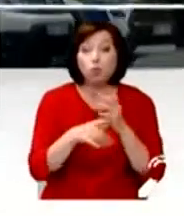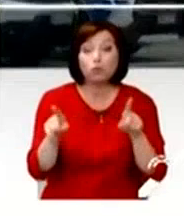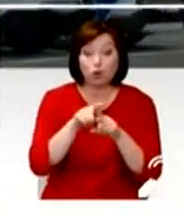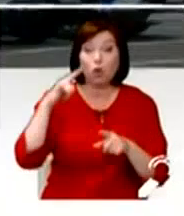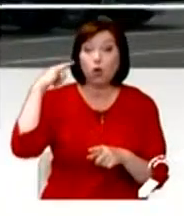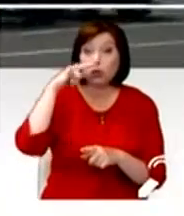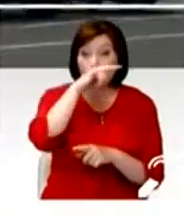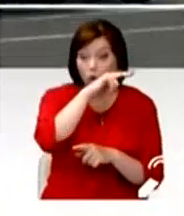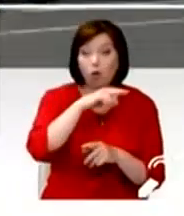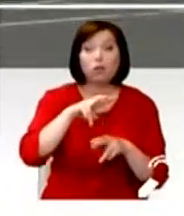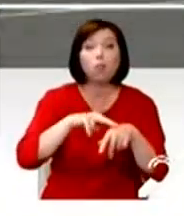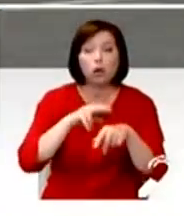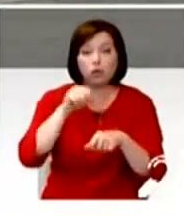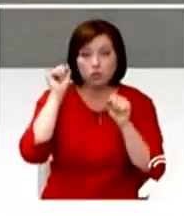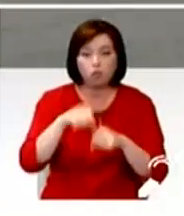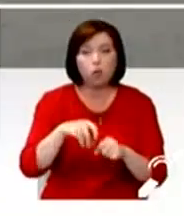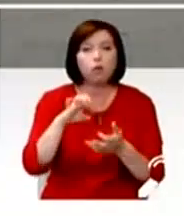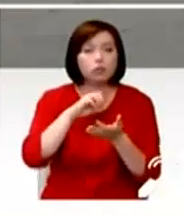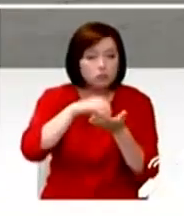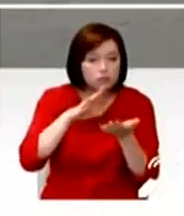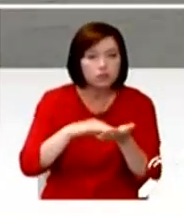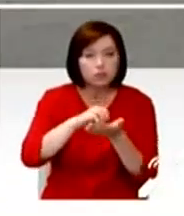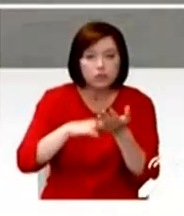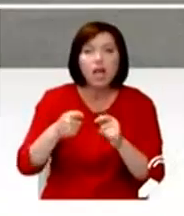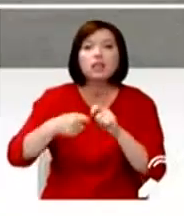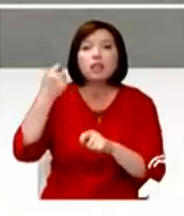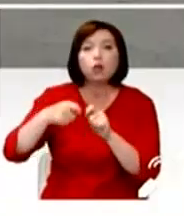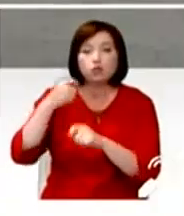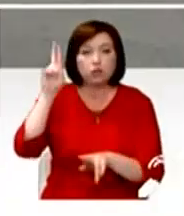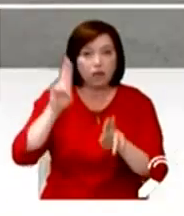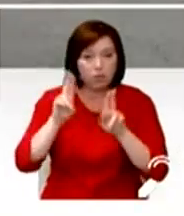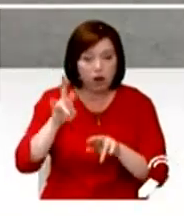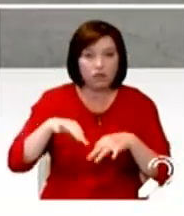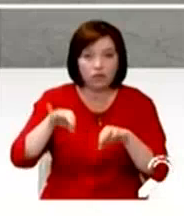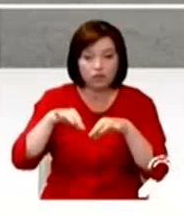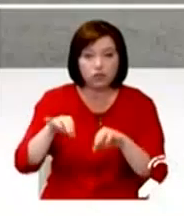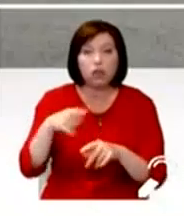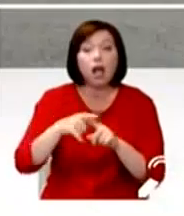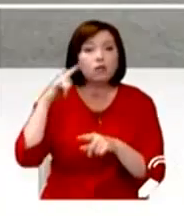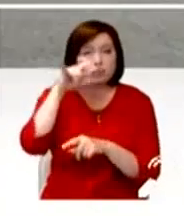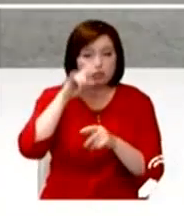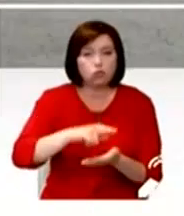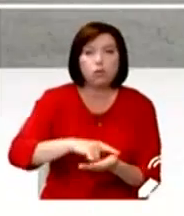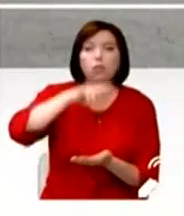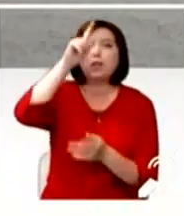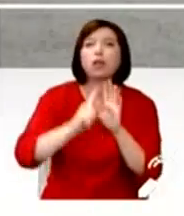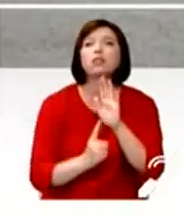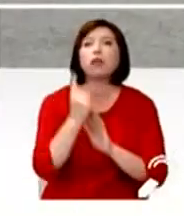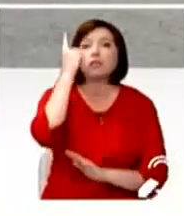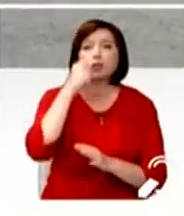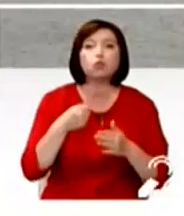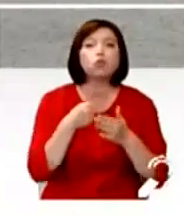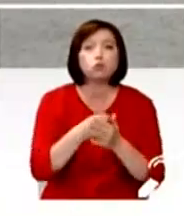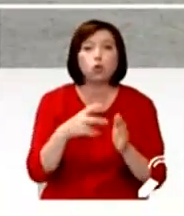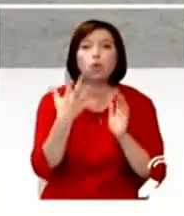Aceste drone, poliția poate înregistra încălcările în traficul rutier. Aparatul poate fi ridicat la o înălțime de până